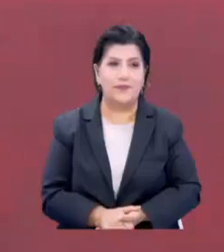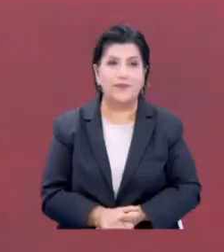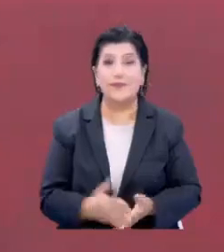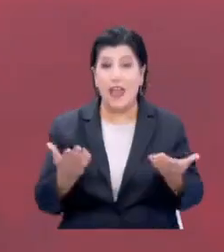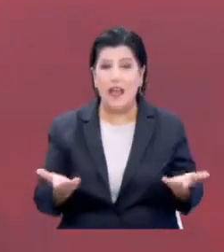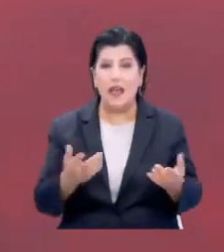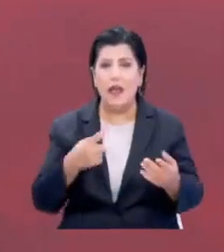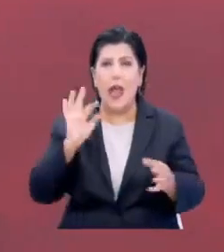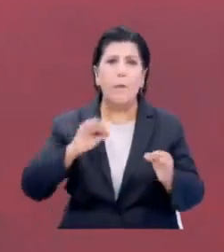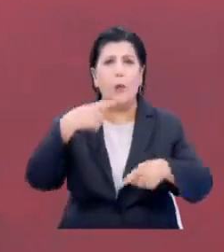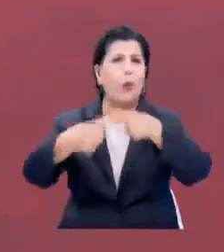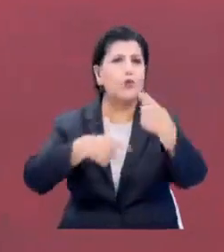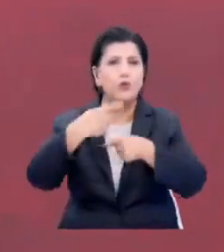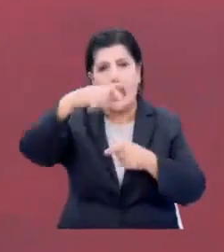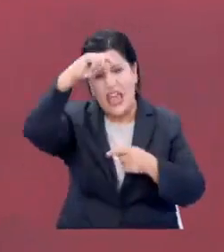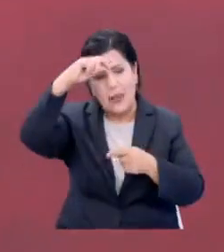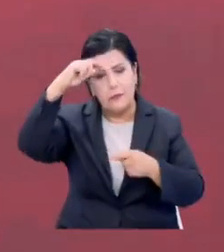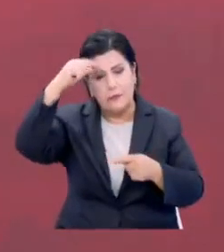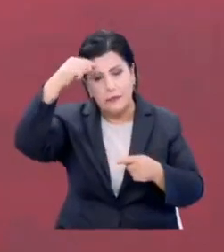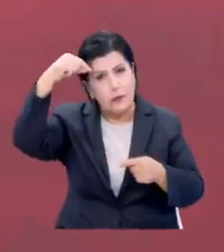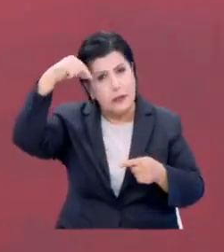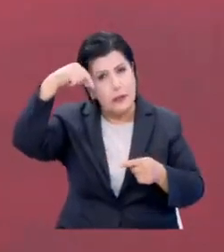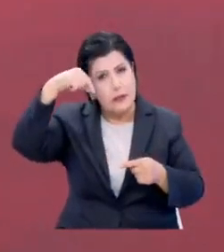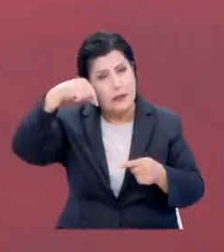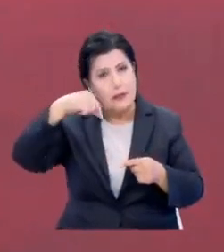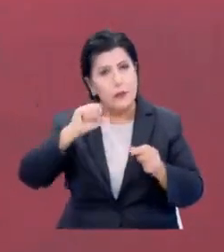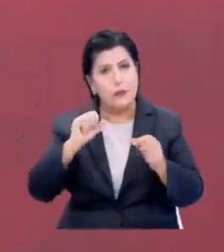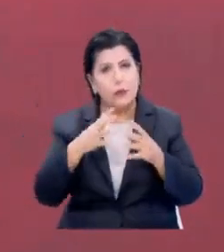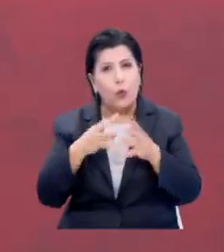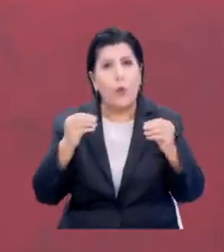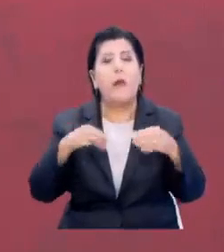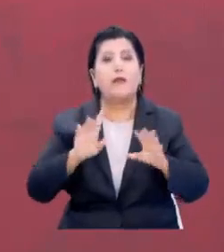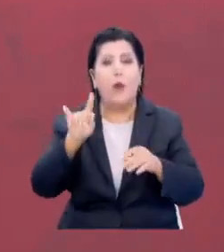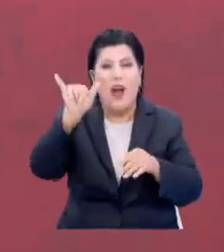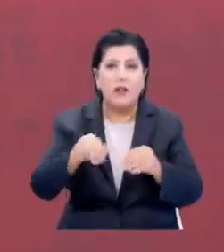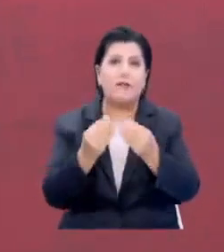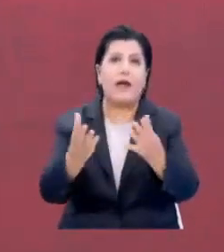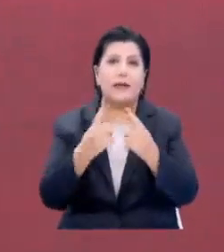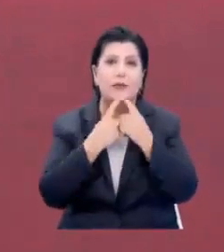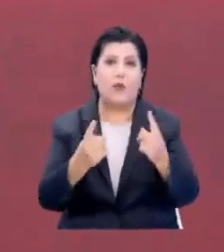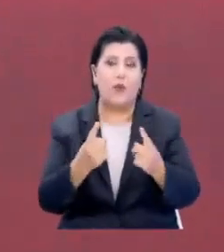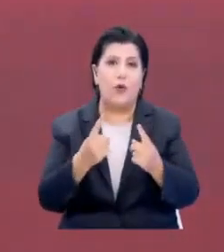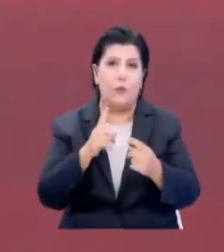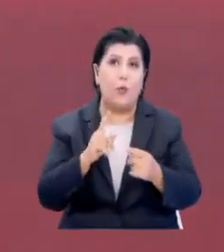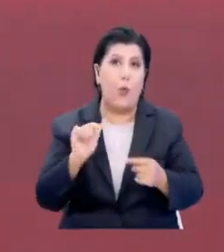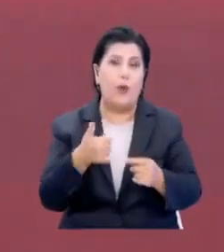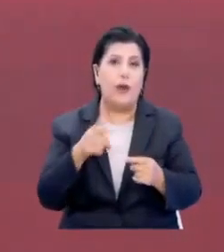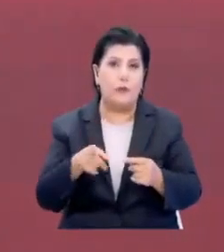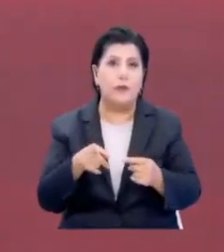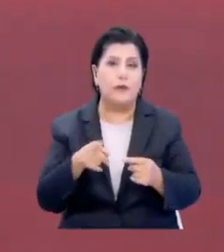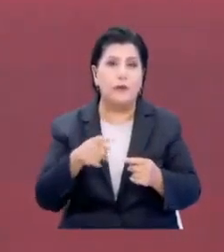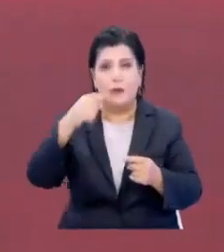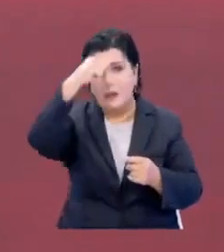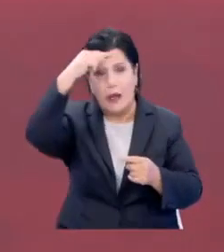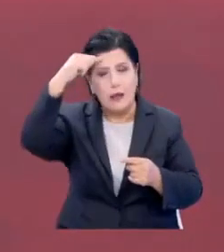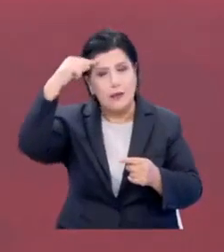Hani derler ya emekçinin teri kurumadan teri soğumadan ona Hakkını ver diye evet bu önemlidir emekçinin